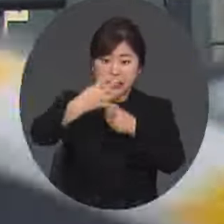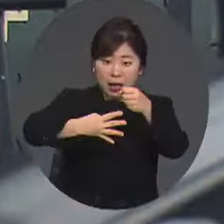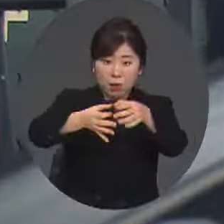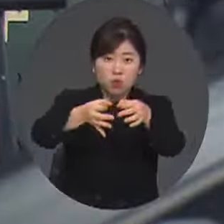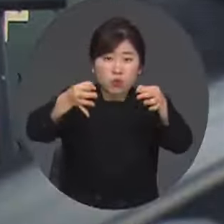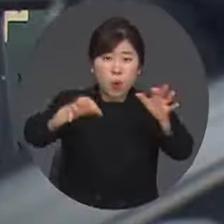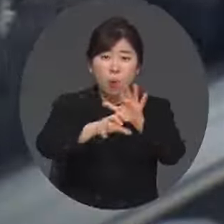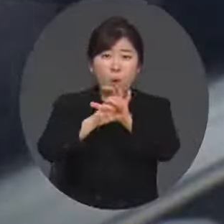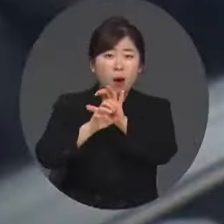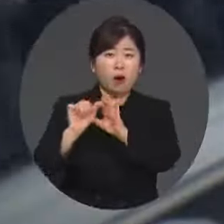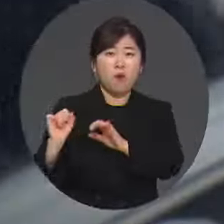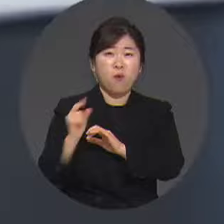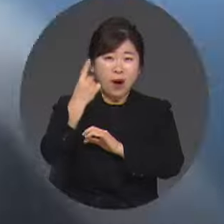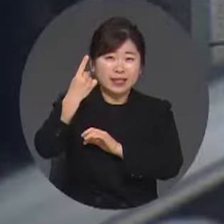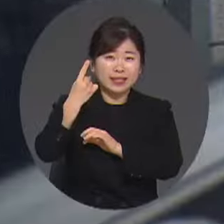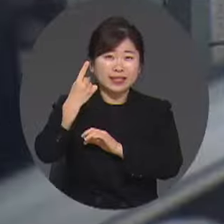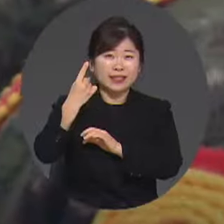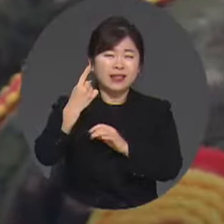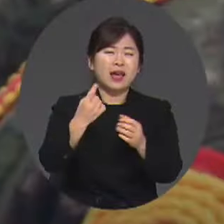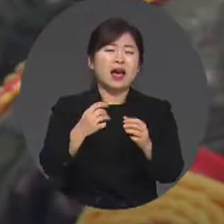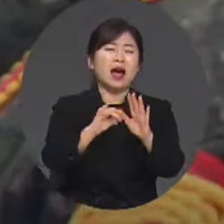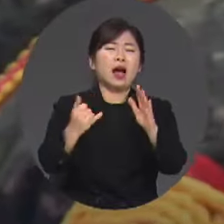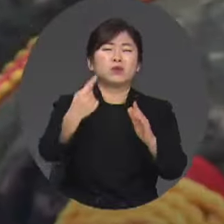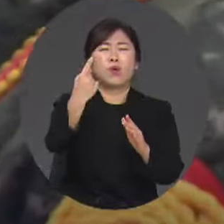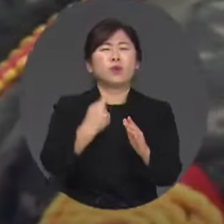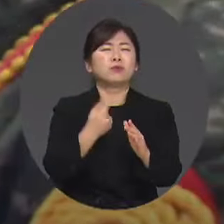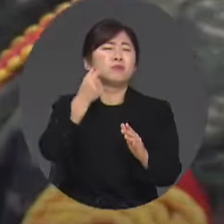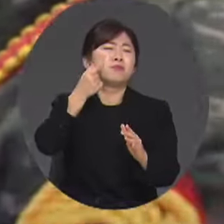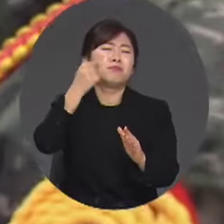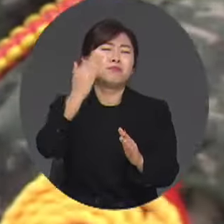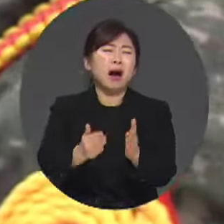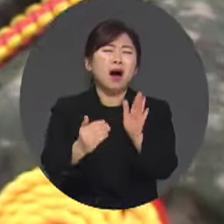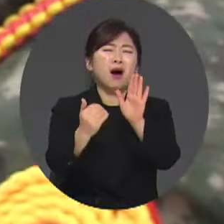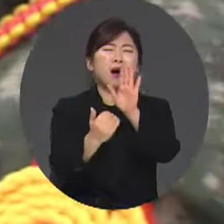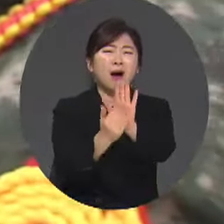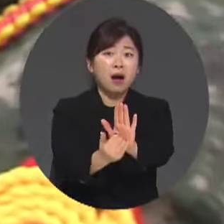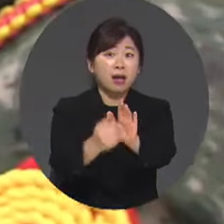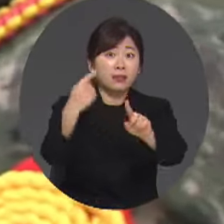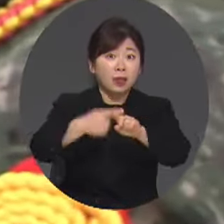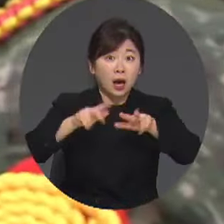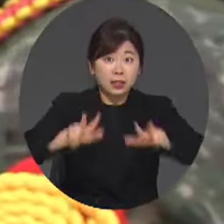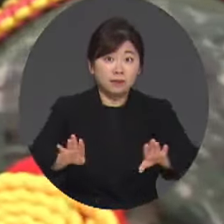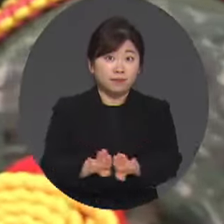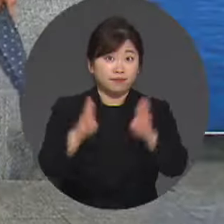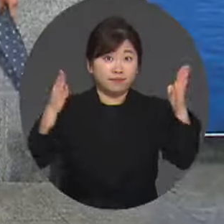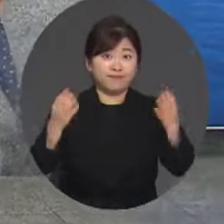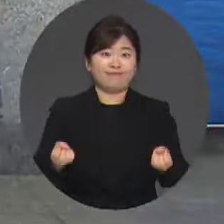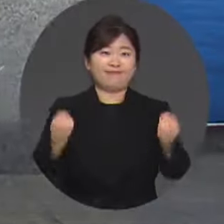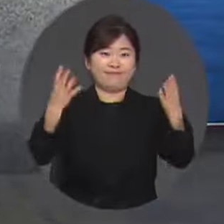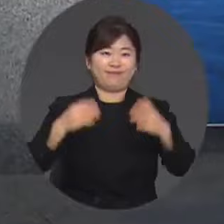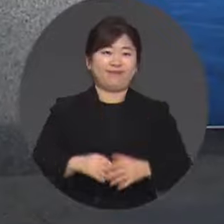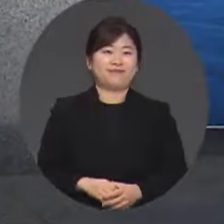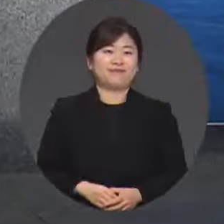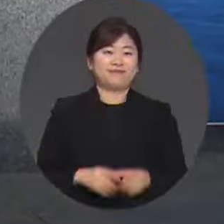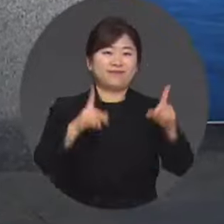4년간 코로나로 인해 진행하지 못했던 입영식을 재개하는 매우 뜻깊은 의미입니다.